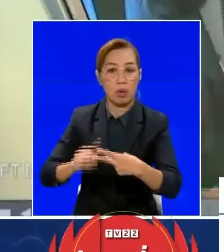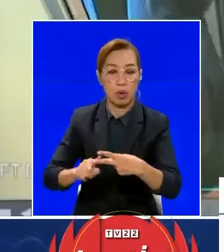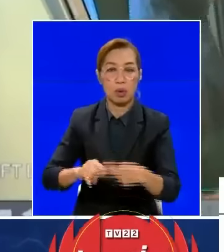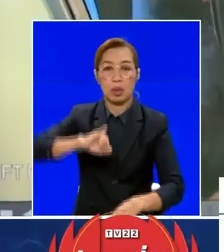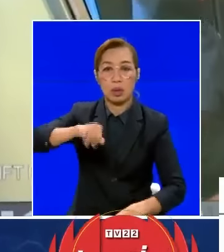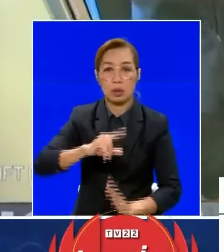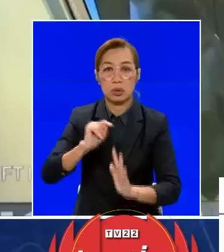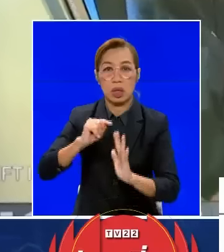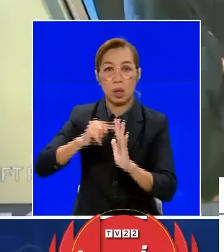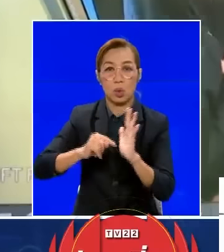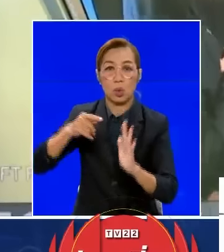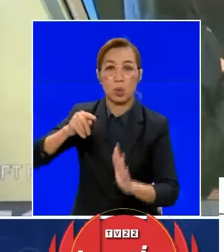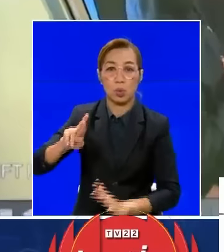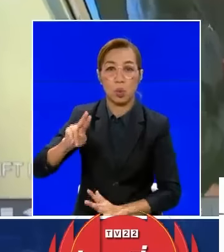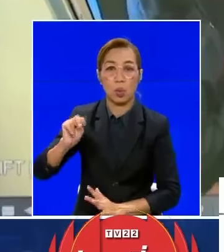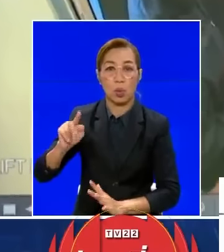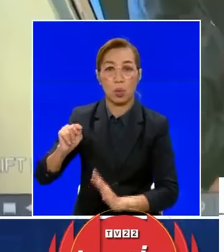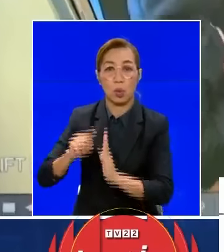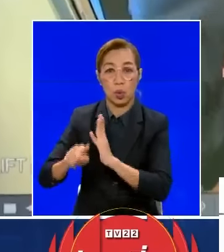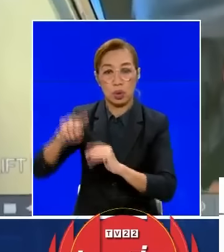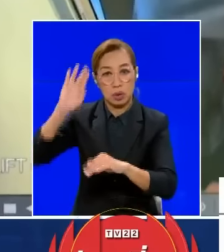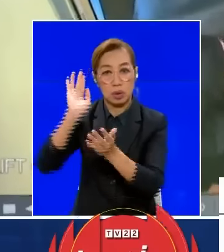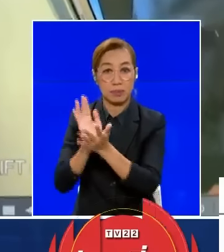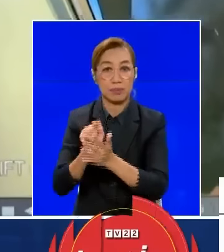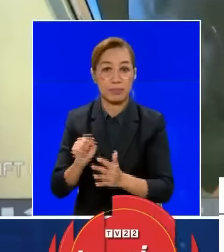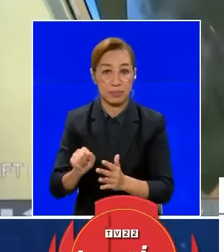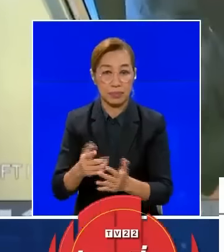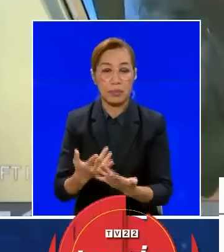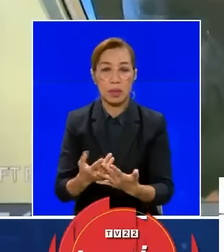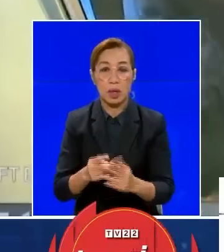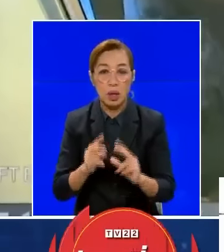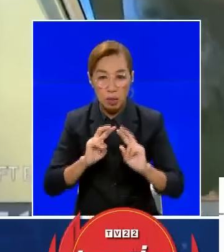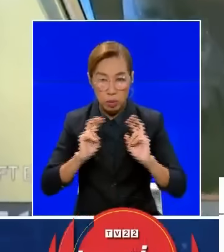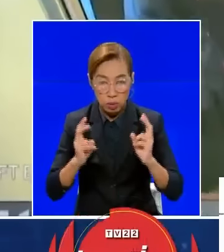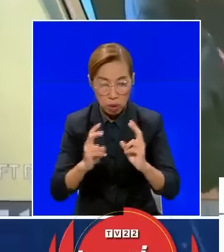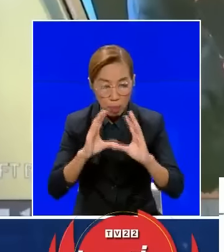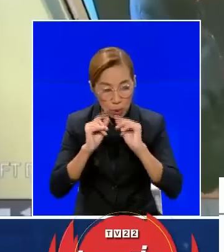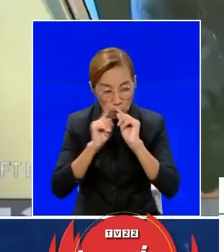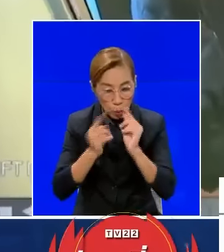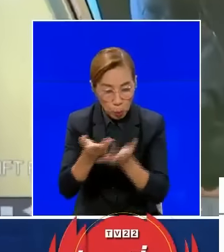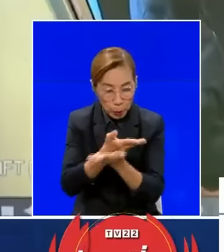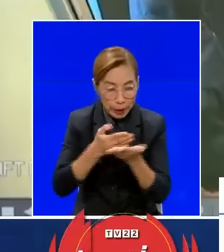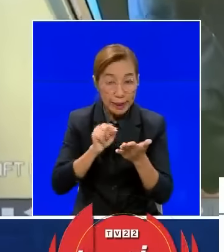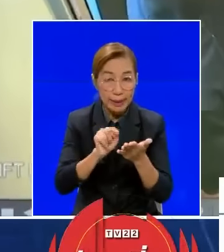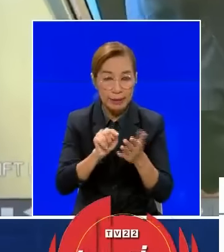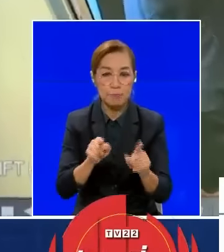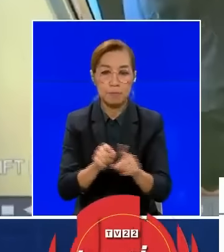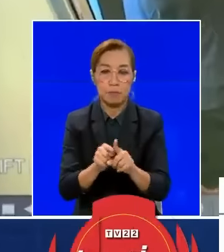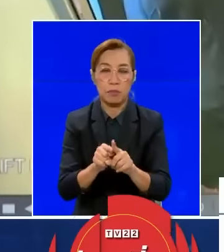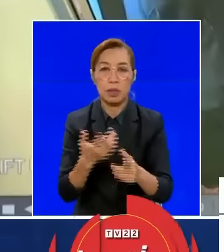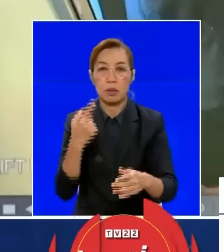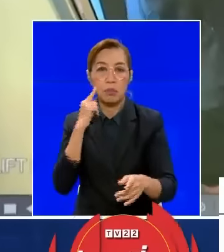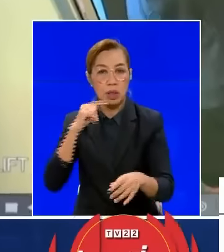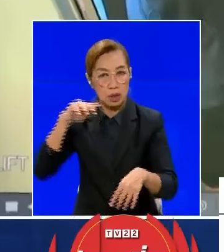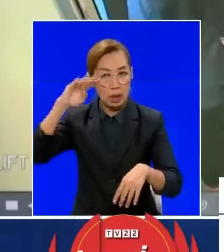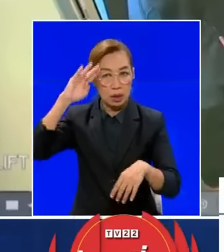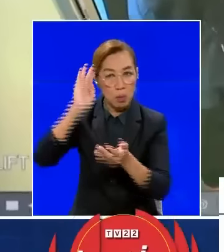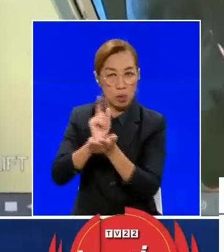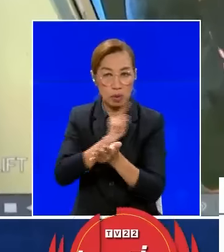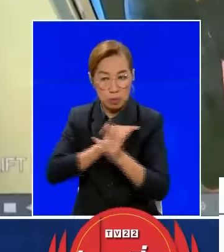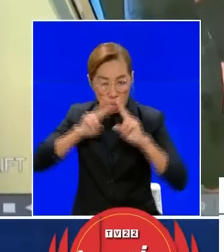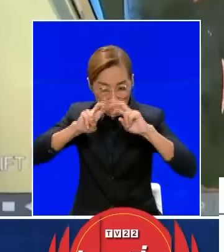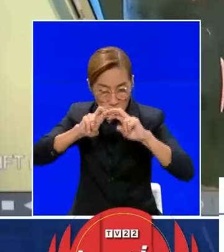รนต์อนุรักษ์บัณฑิตผู้กำกับสภ.ร่วมประชุมทีมชุดสืบสวนภาค1ครับแล้วก็ชุดสืบสวนจังหวัดครับเ